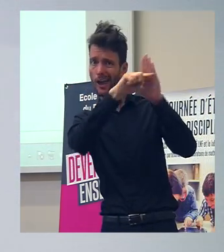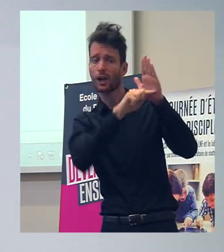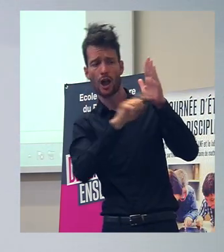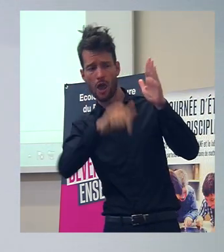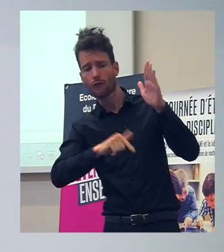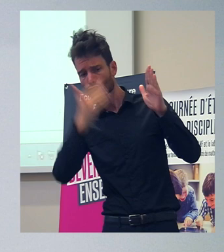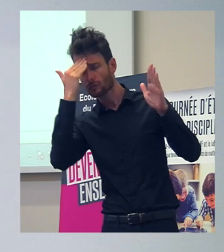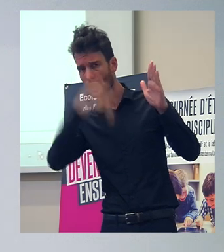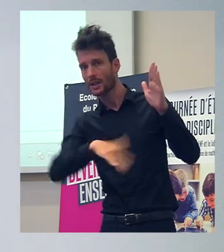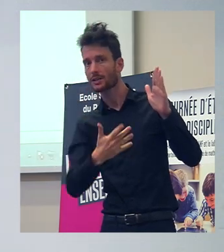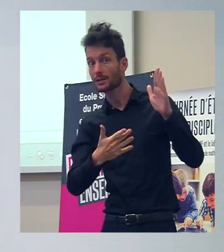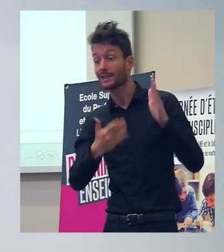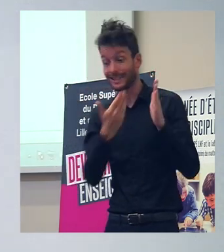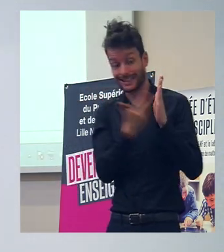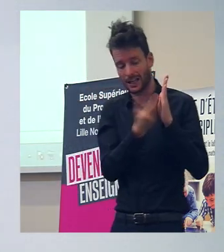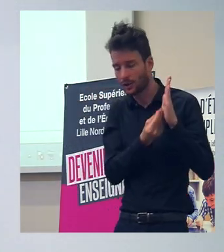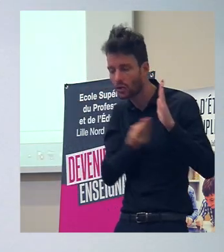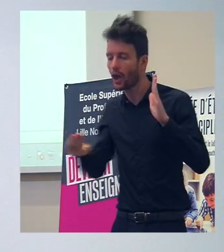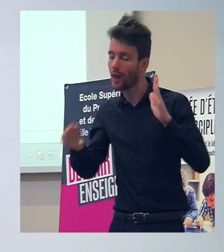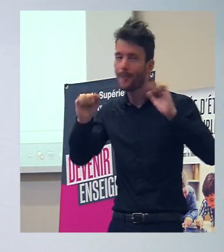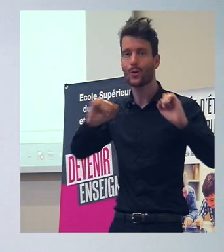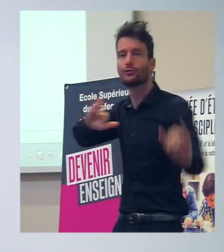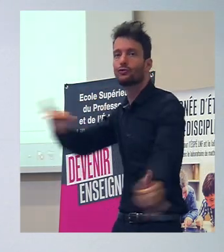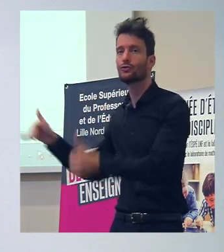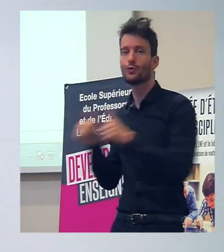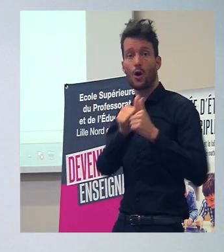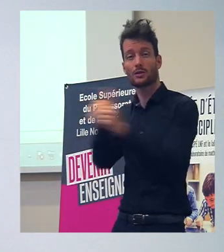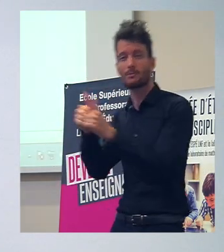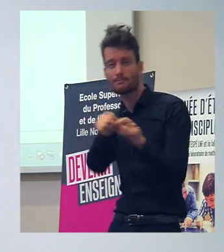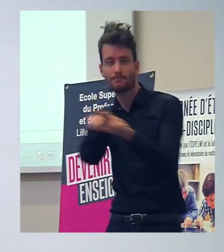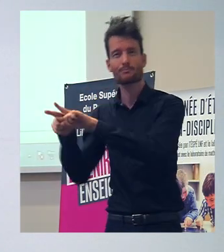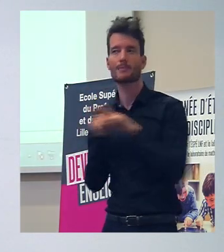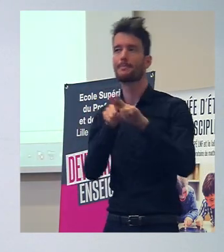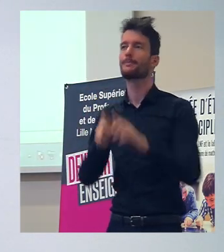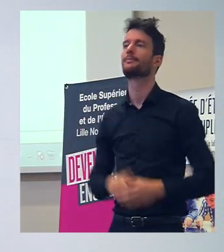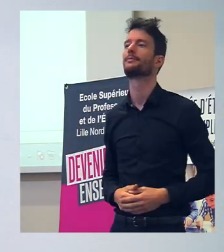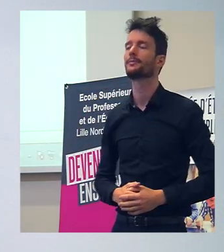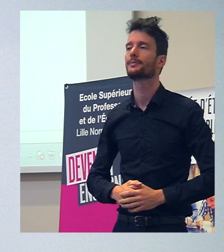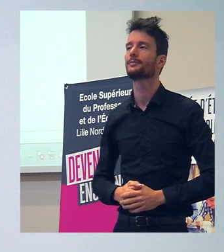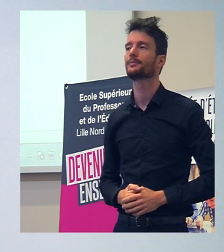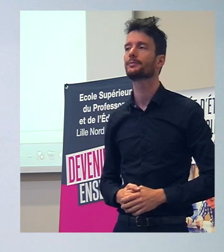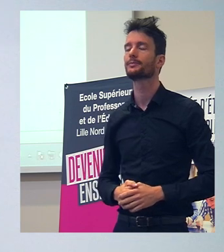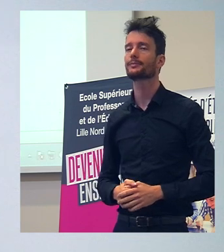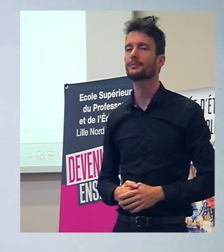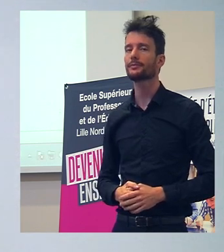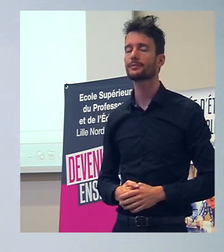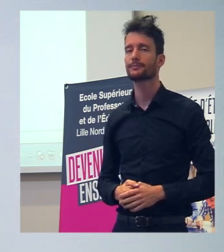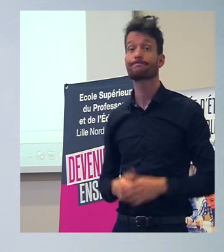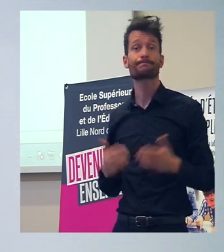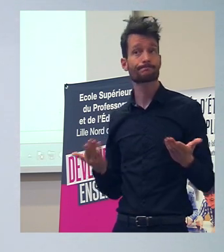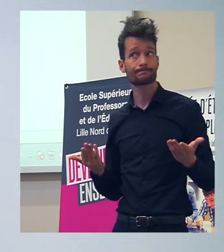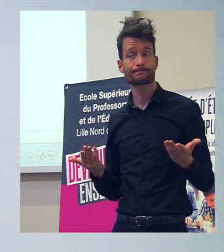en la suivant, va leur permettre de jouer ensemble de la même façon. Mais, à